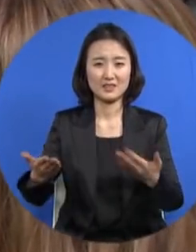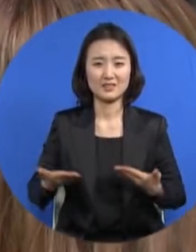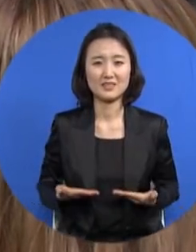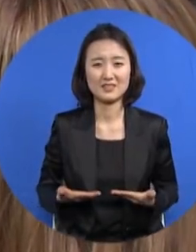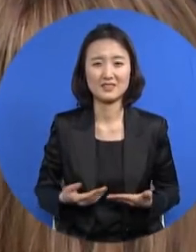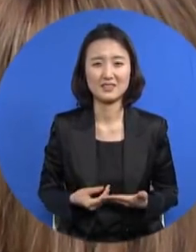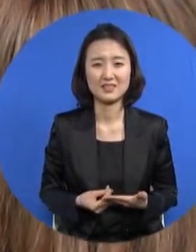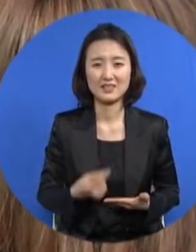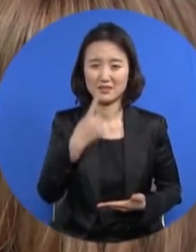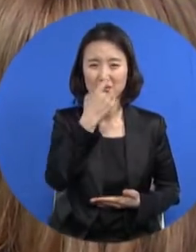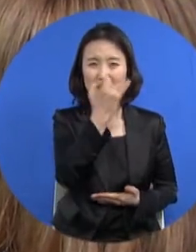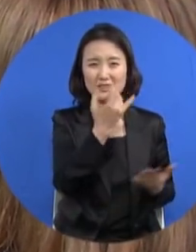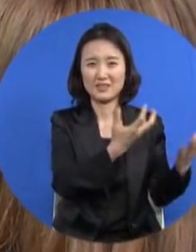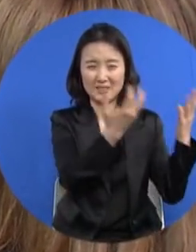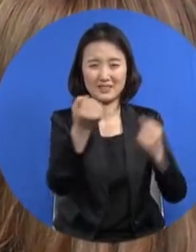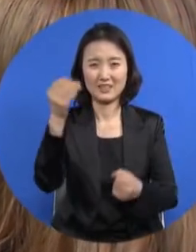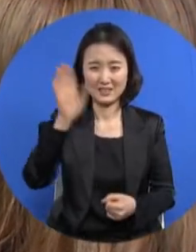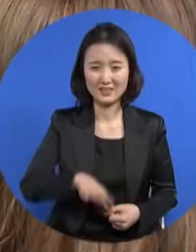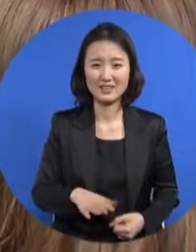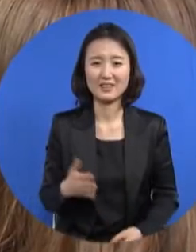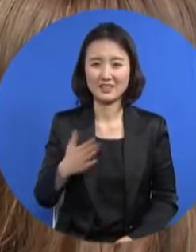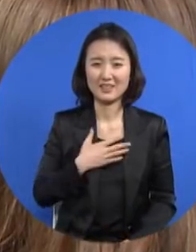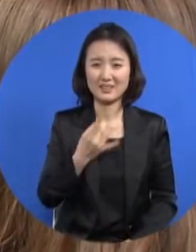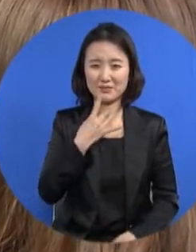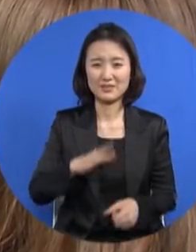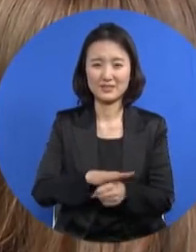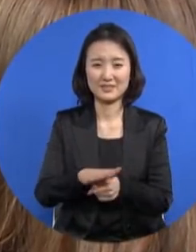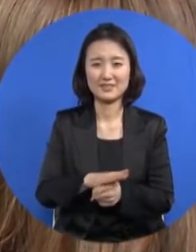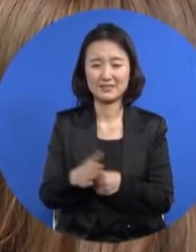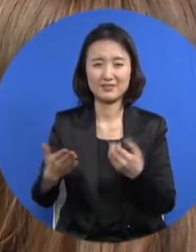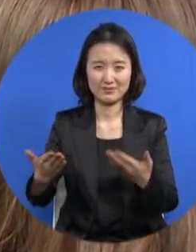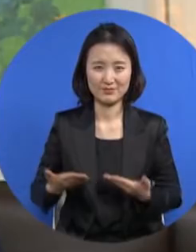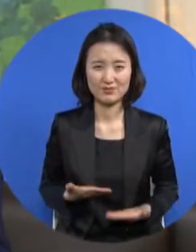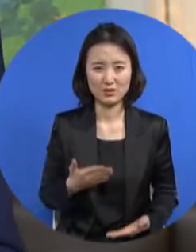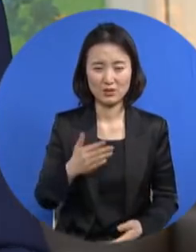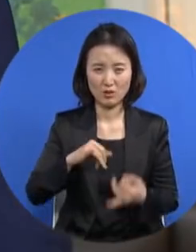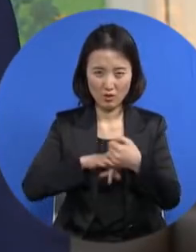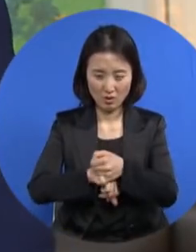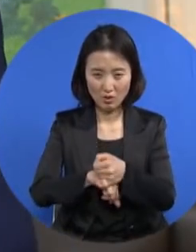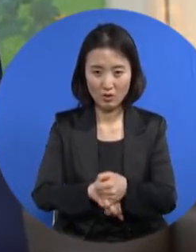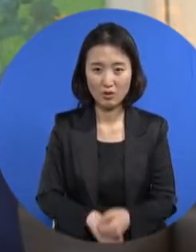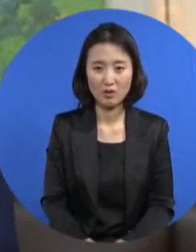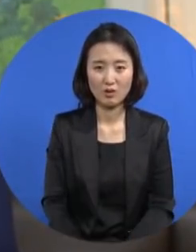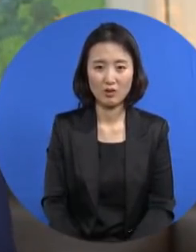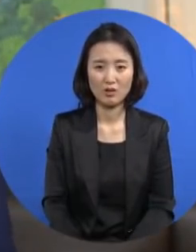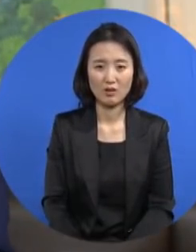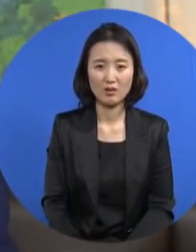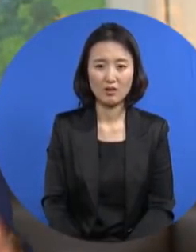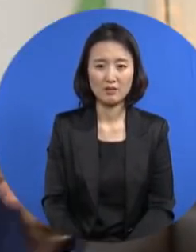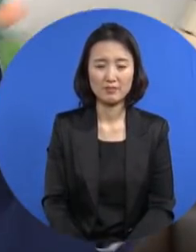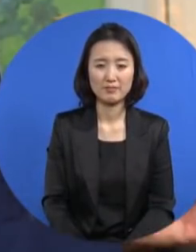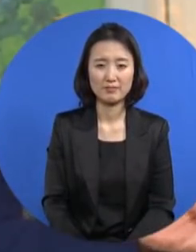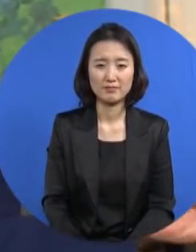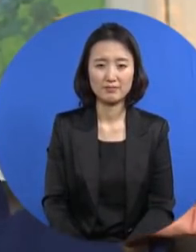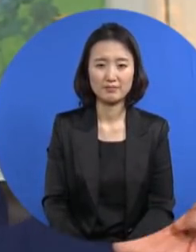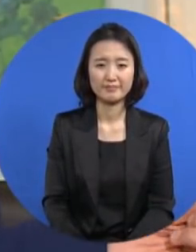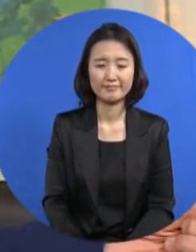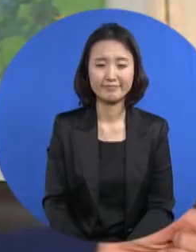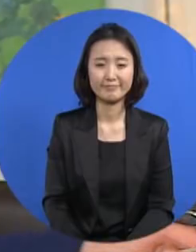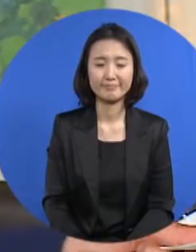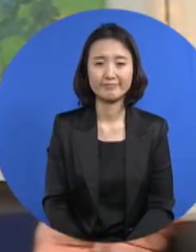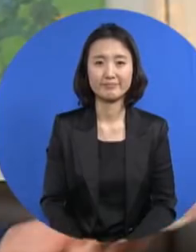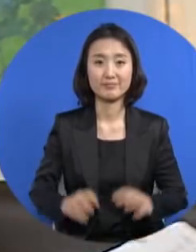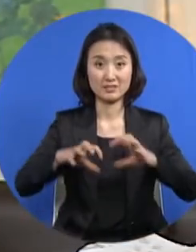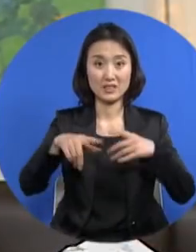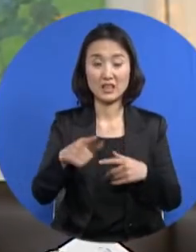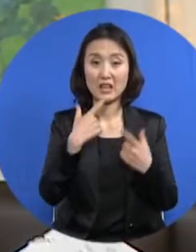딱 되게 멋진 여자도 되게 많은데 나만 사랑해야 된대요. 근데 이렇게 희한한 전혀 세상에